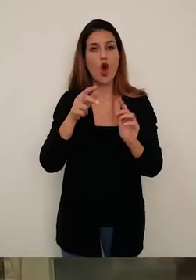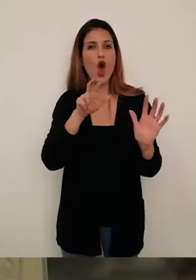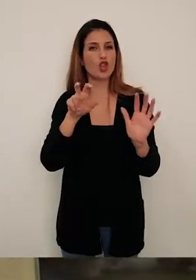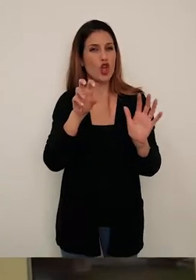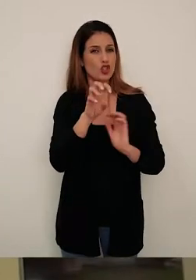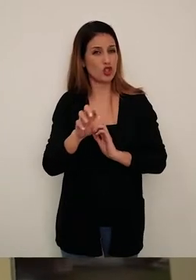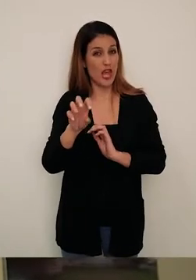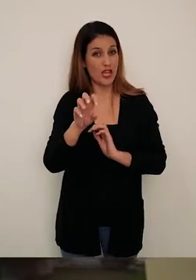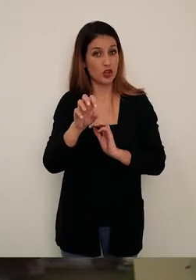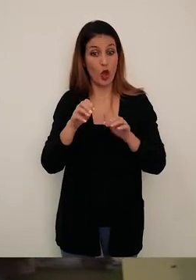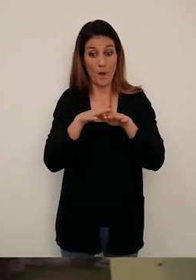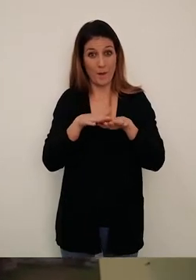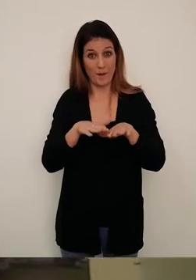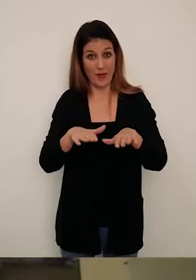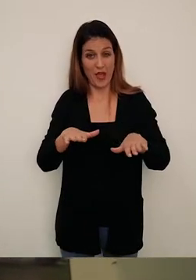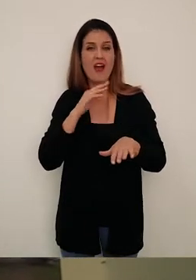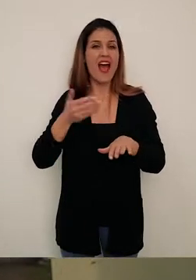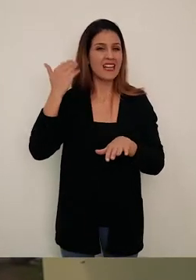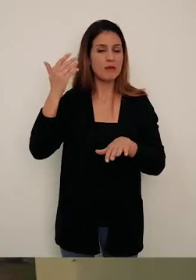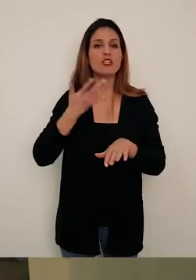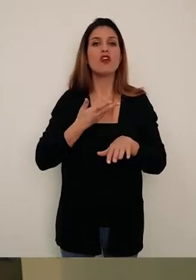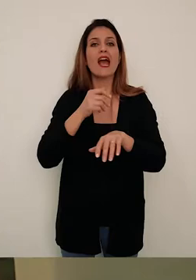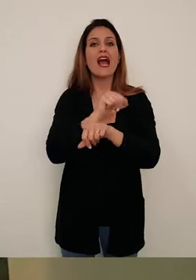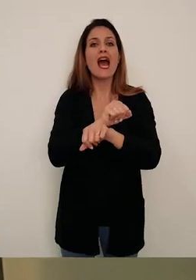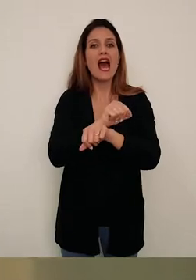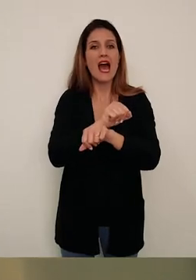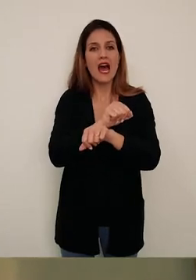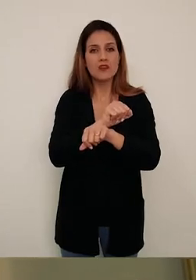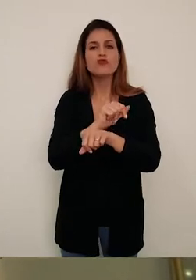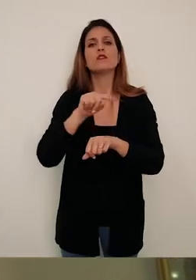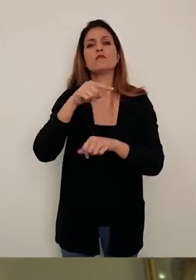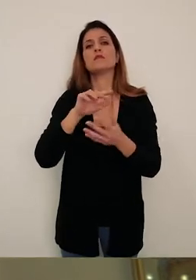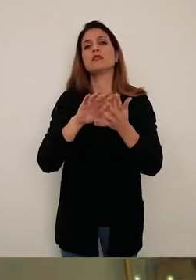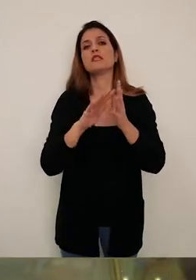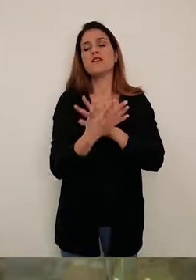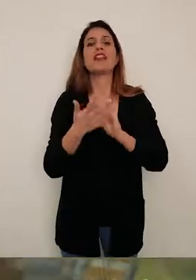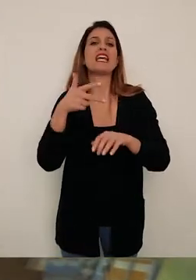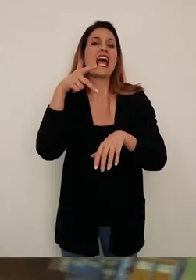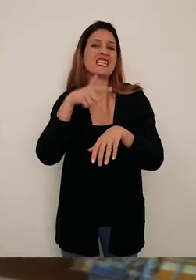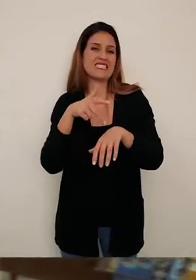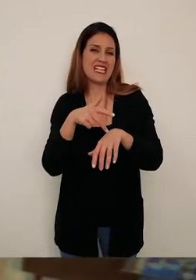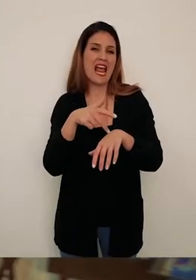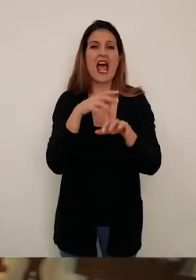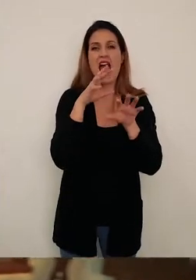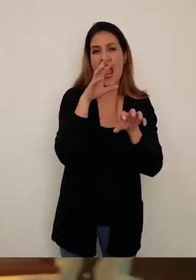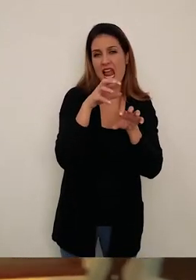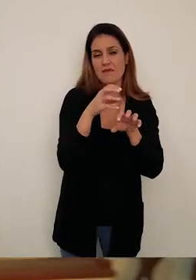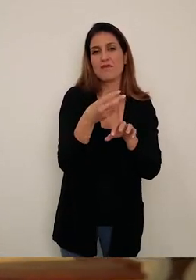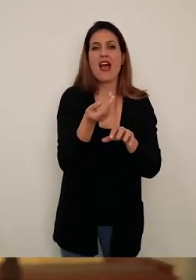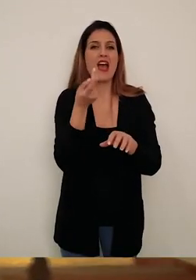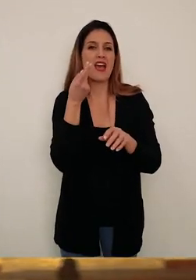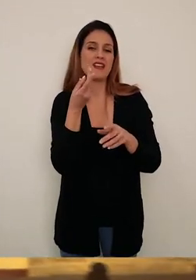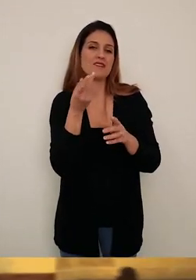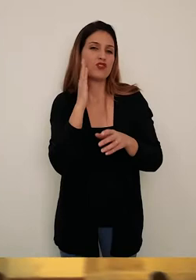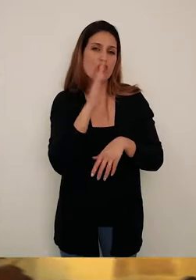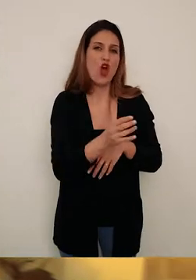Nell'Ottocento il piano terreno, che anticamente ospitava le carceri, svolse solo funzioni di stalla, come dimostrano le mangiatoie ricavate